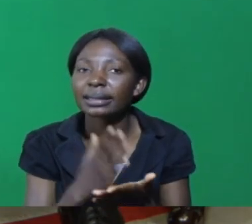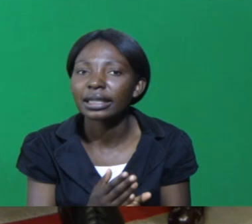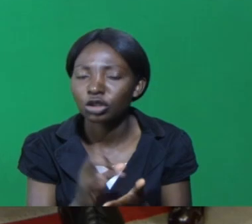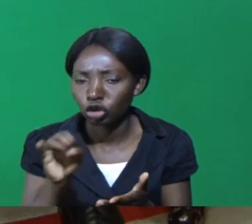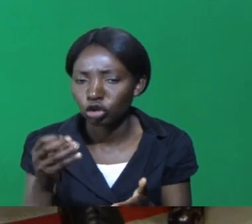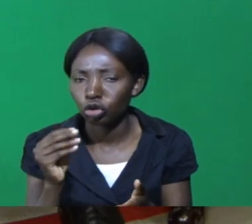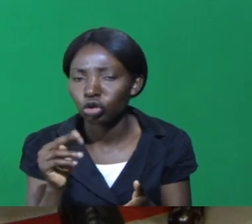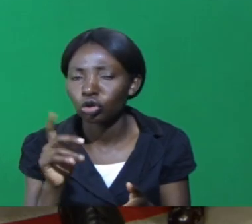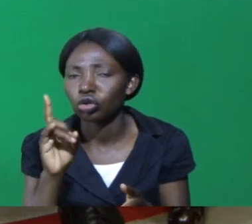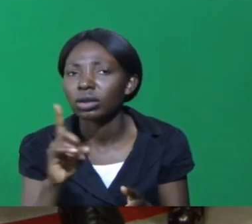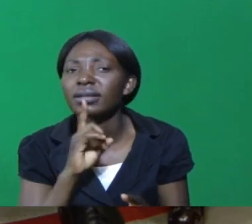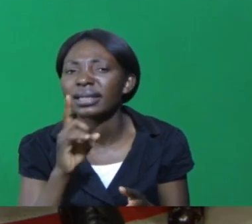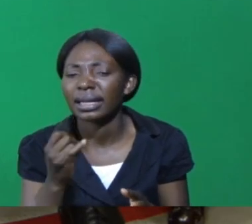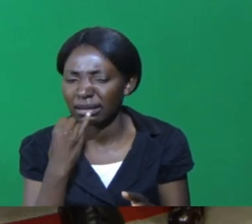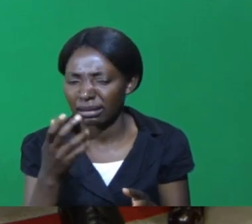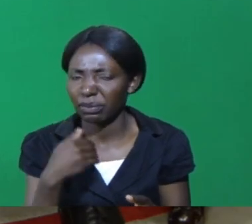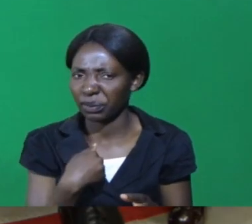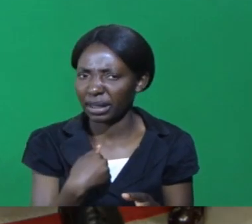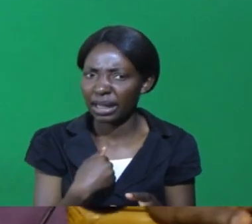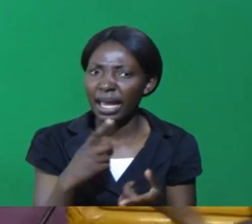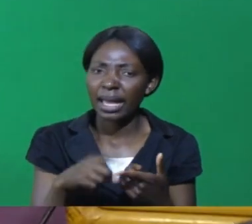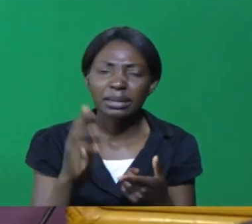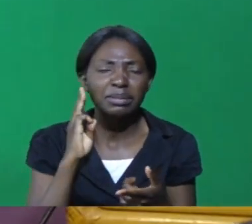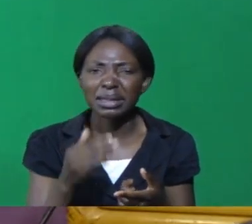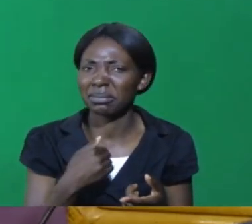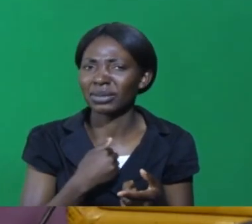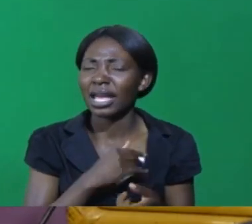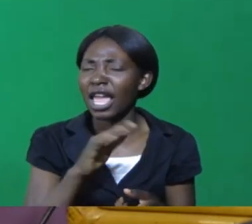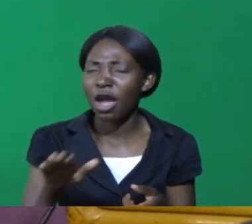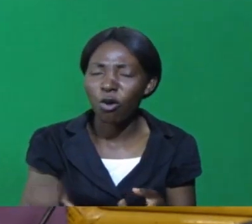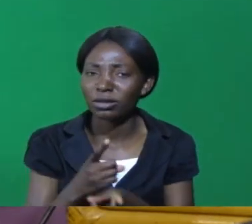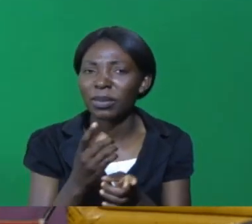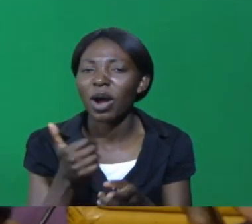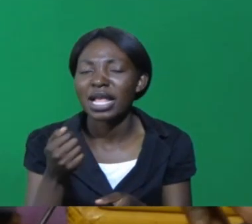zvichine kuna John. Ndini here. Hanzi zvekuti Peter akatozopa saini